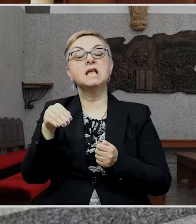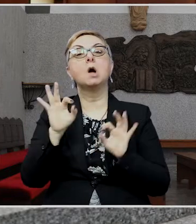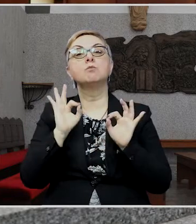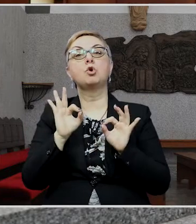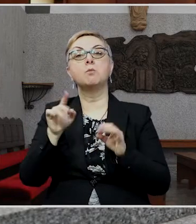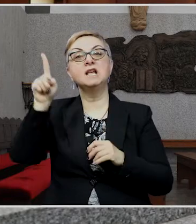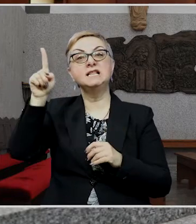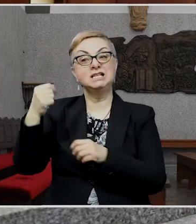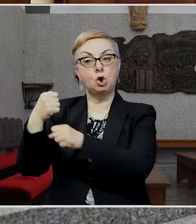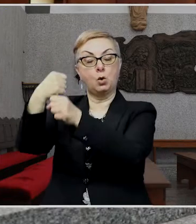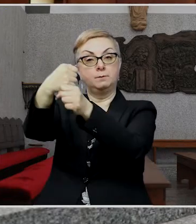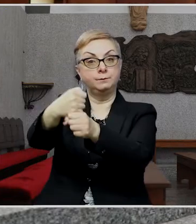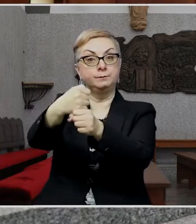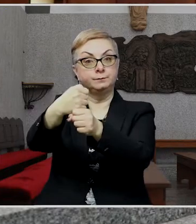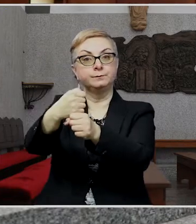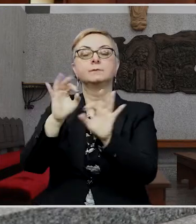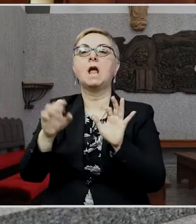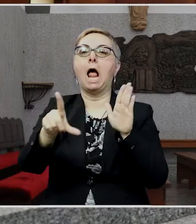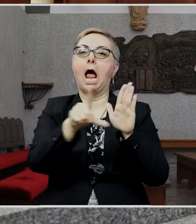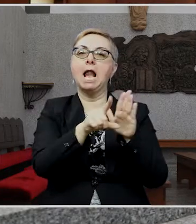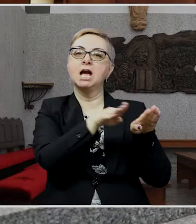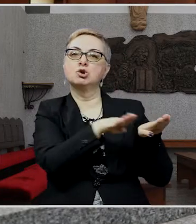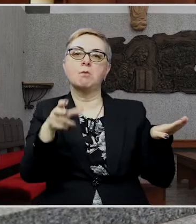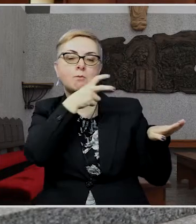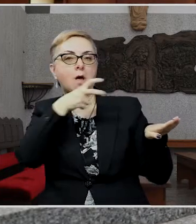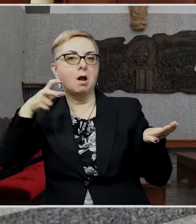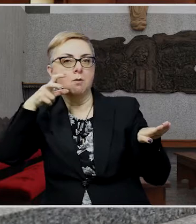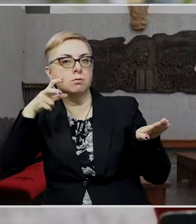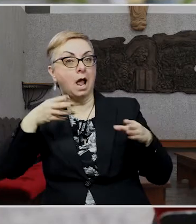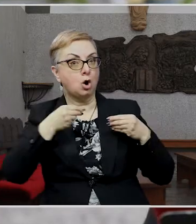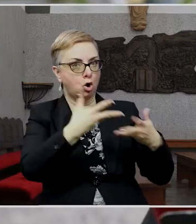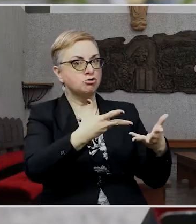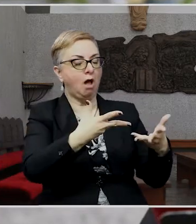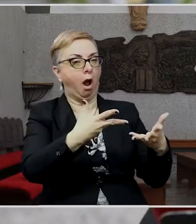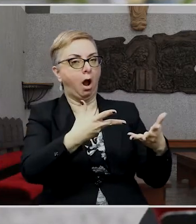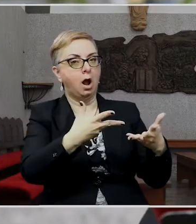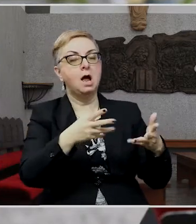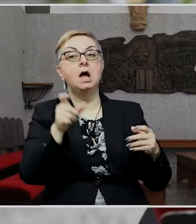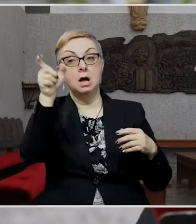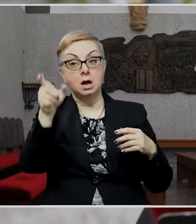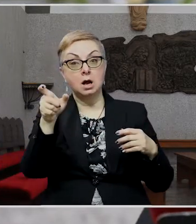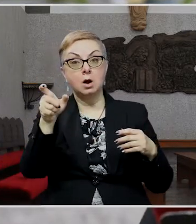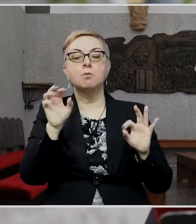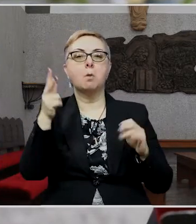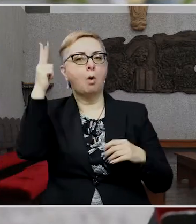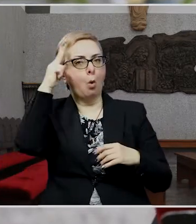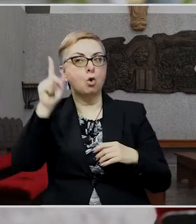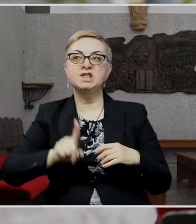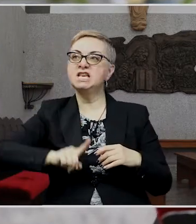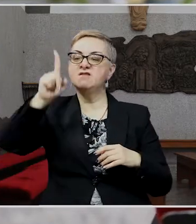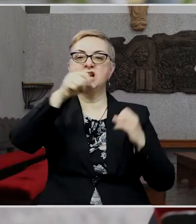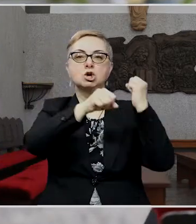incaricato da dio di trasmettere la legge al suo popolo e fondatore del culto divino